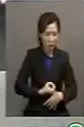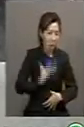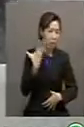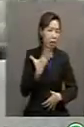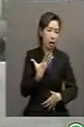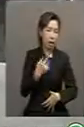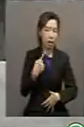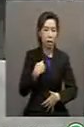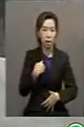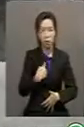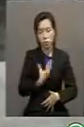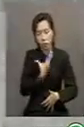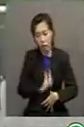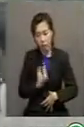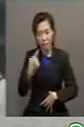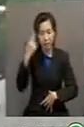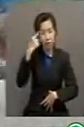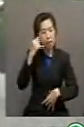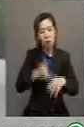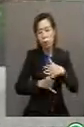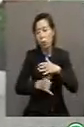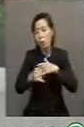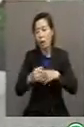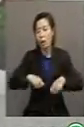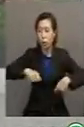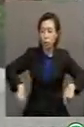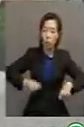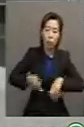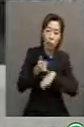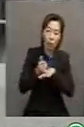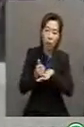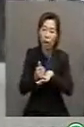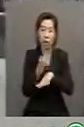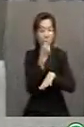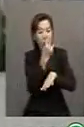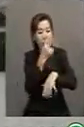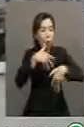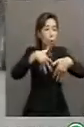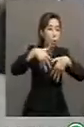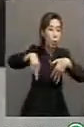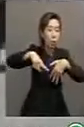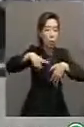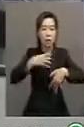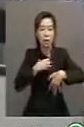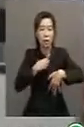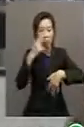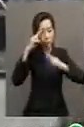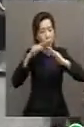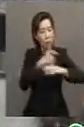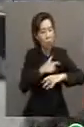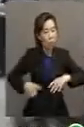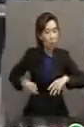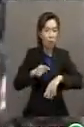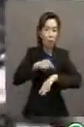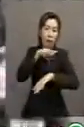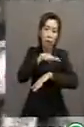ล้วก็รู้สึกหดหู่ก็เลยอยากจะออกมาเจอผู้คนออกมาที่บริเวณหน้าพระราชวังจันทร์ออกมาสัก 5:00